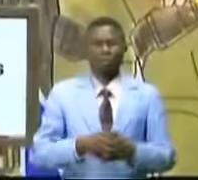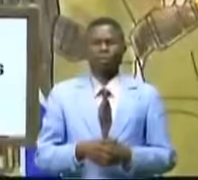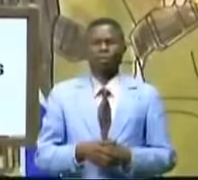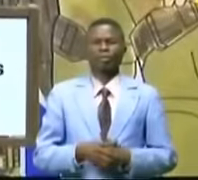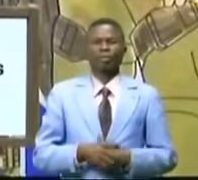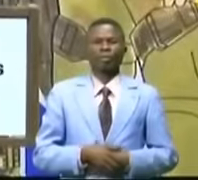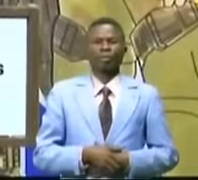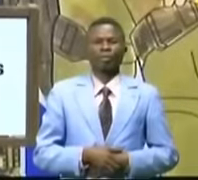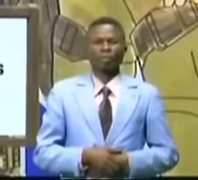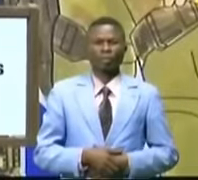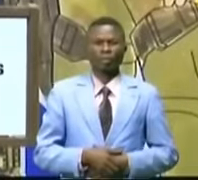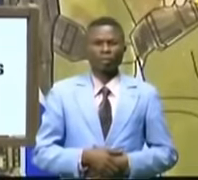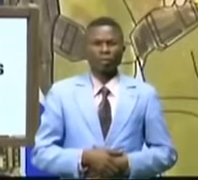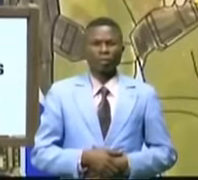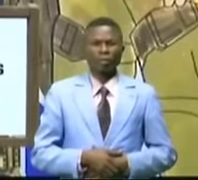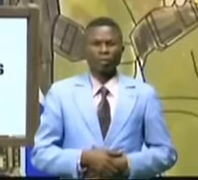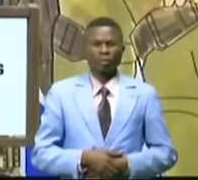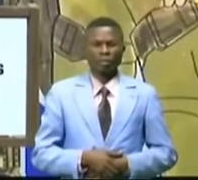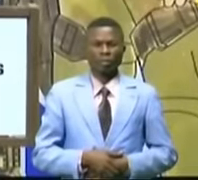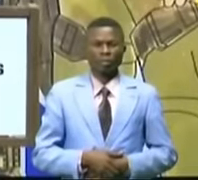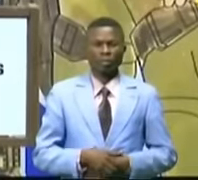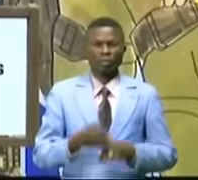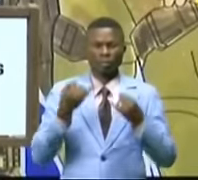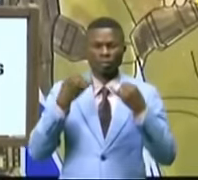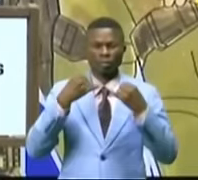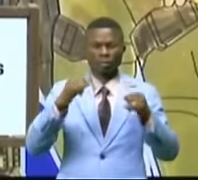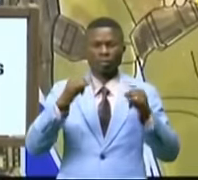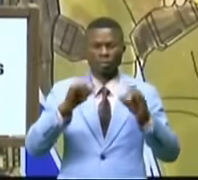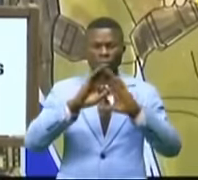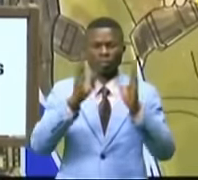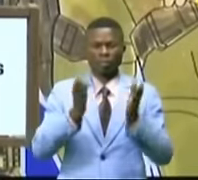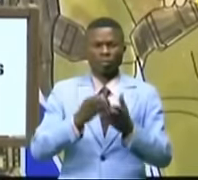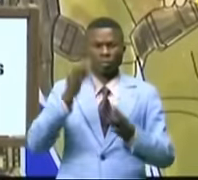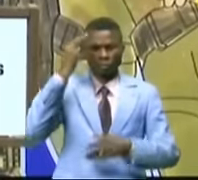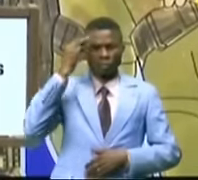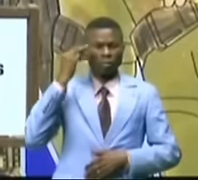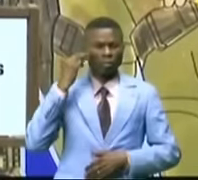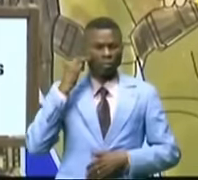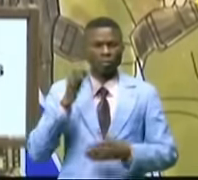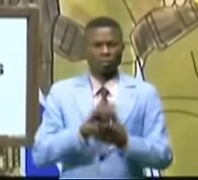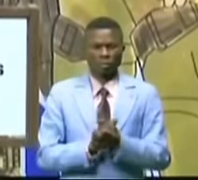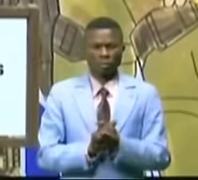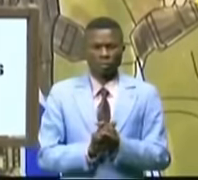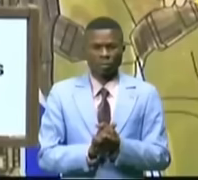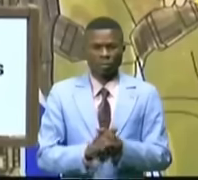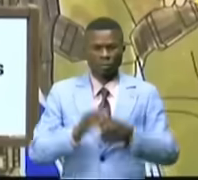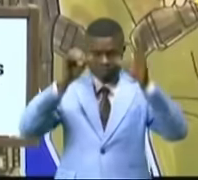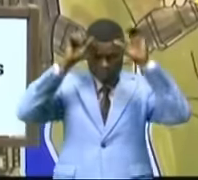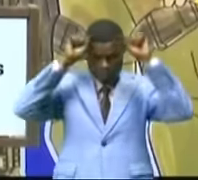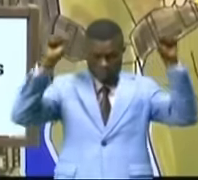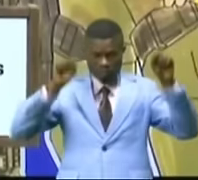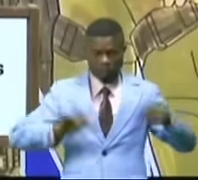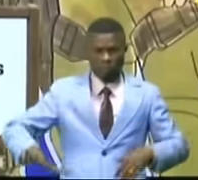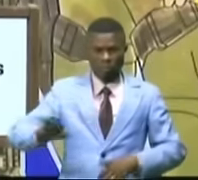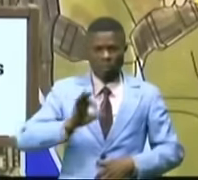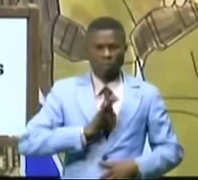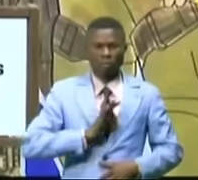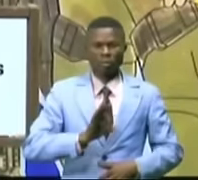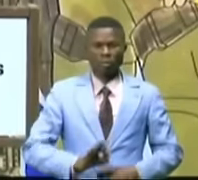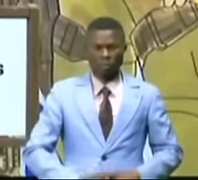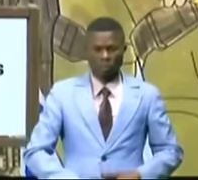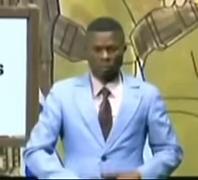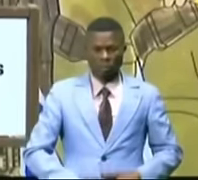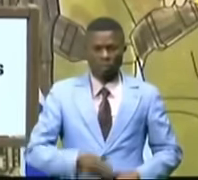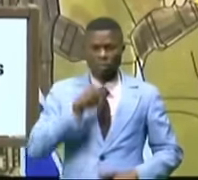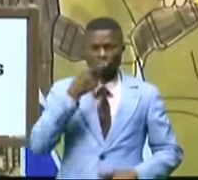Les premiers ministres a informé le Conseil des ministres que le président de la République, chef de l'État, s'est envolé ce